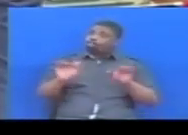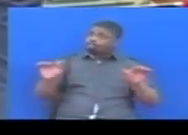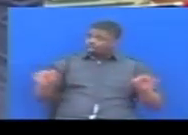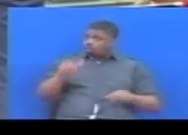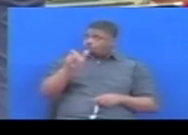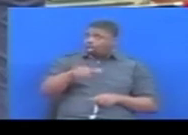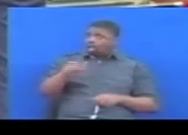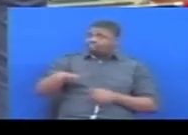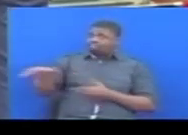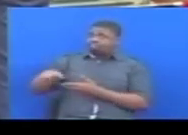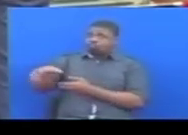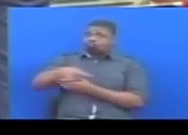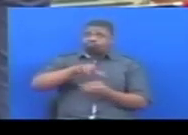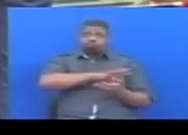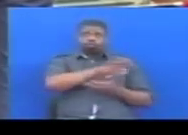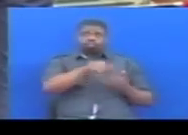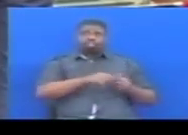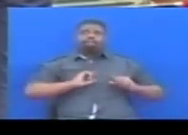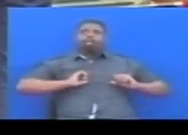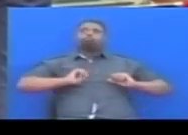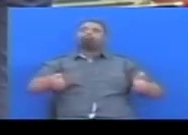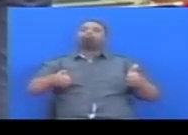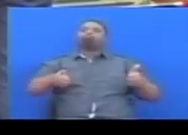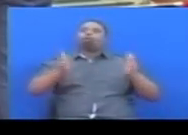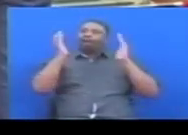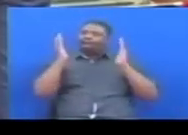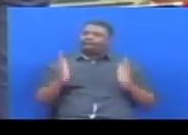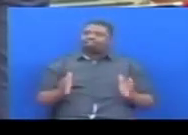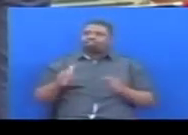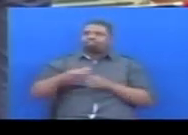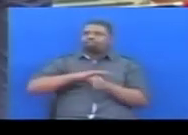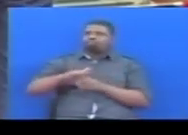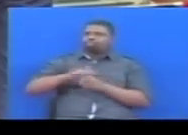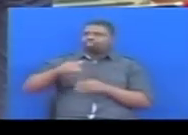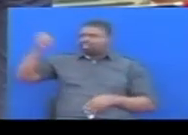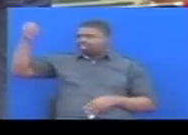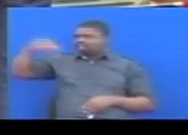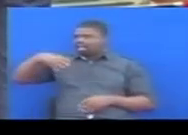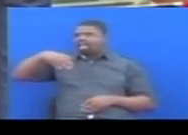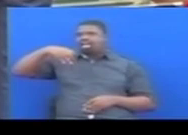Mheshimiwa Mbunge kwamba nimeruhusu rasmi matumizi ya sola